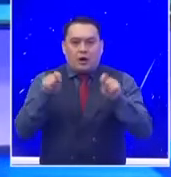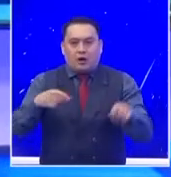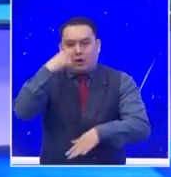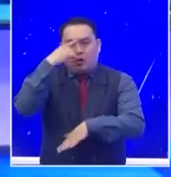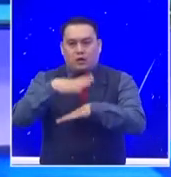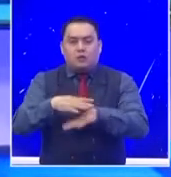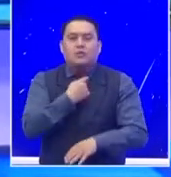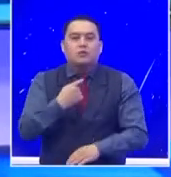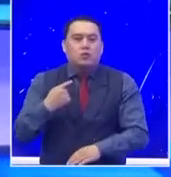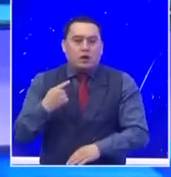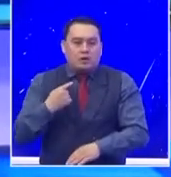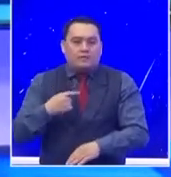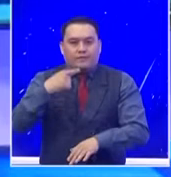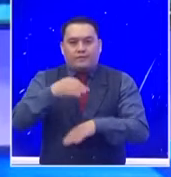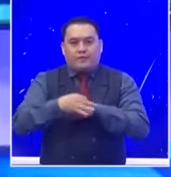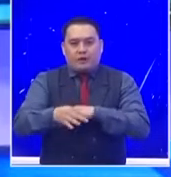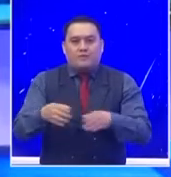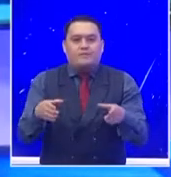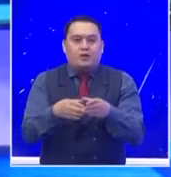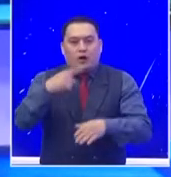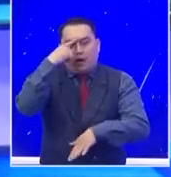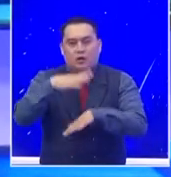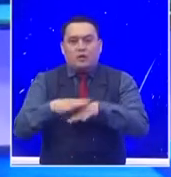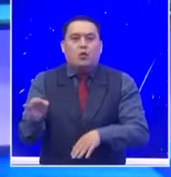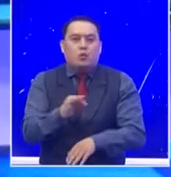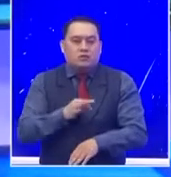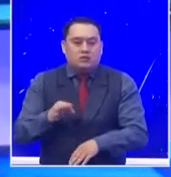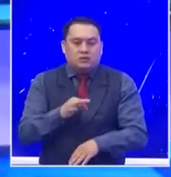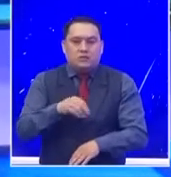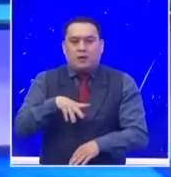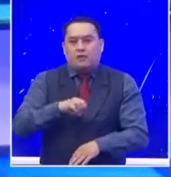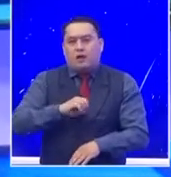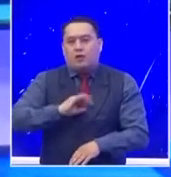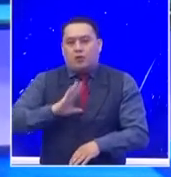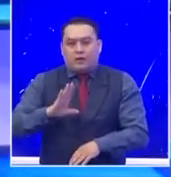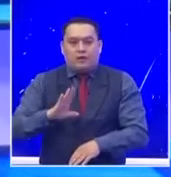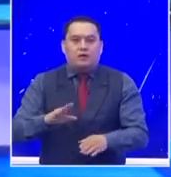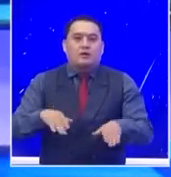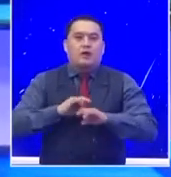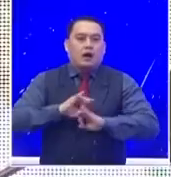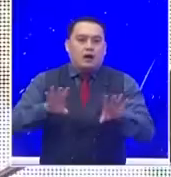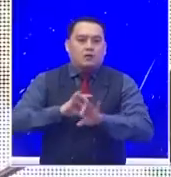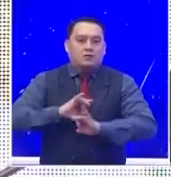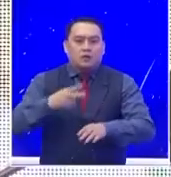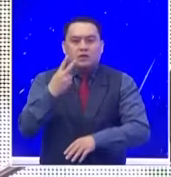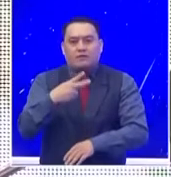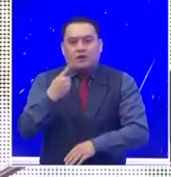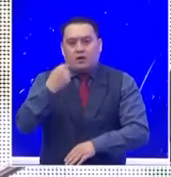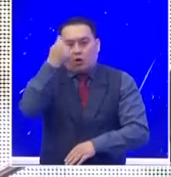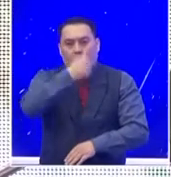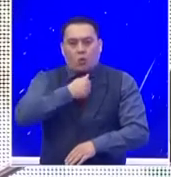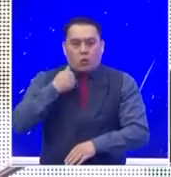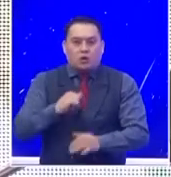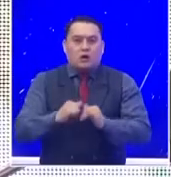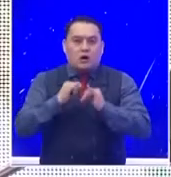алматинской области председатель филиала партии аманда баталов своем выступлении глава региона подчеркнул а что за 21 год своего